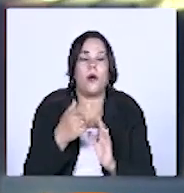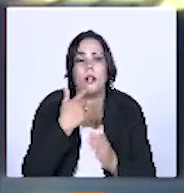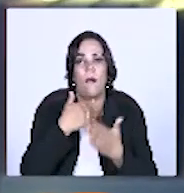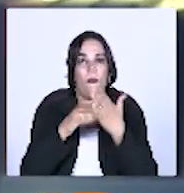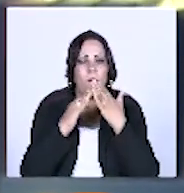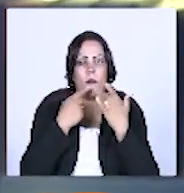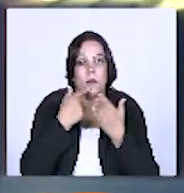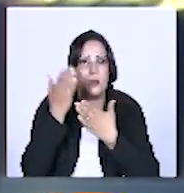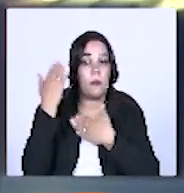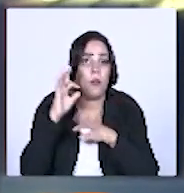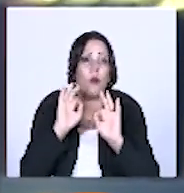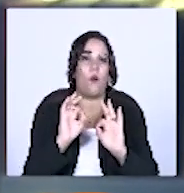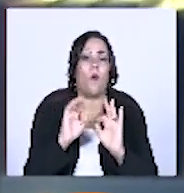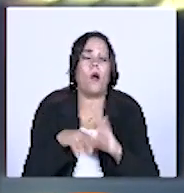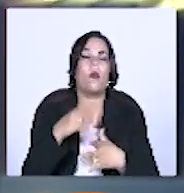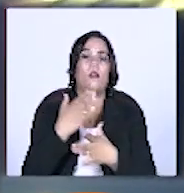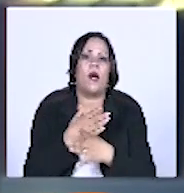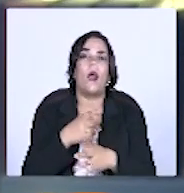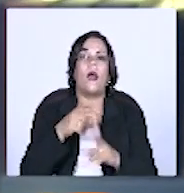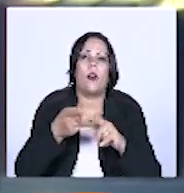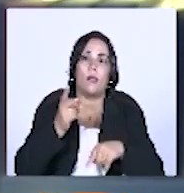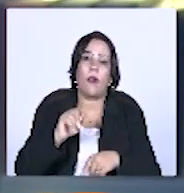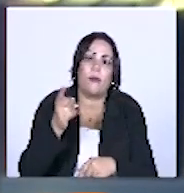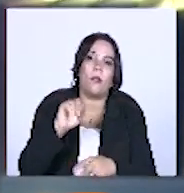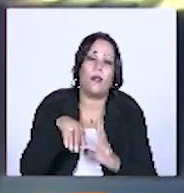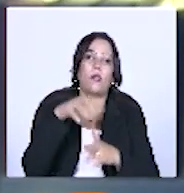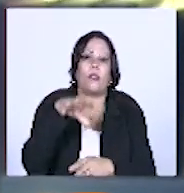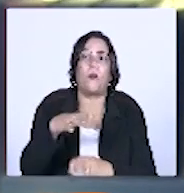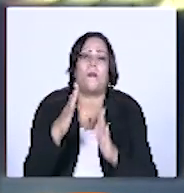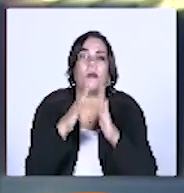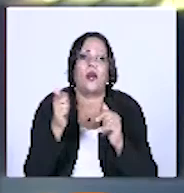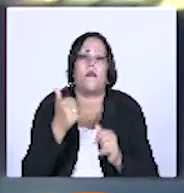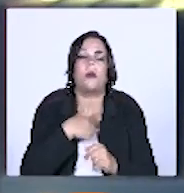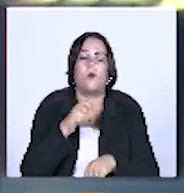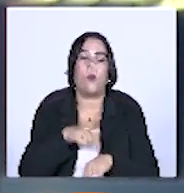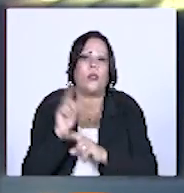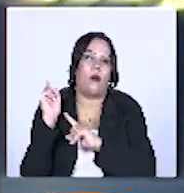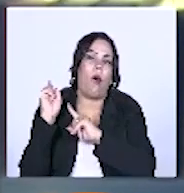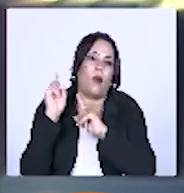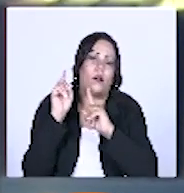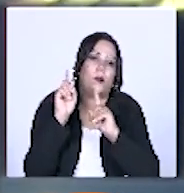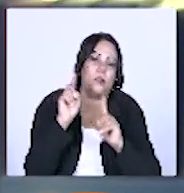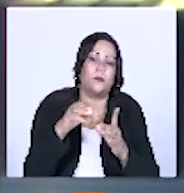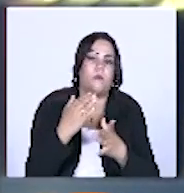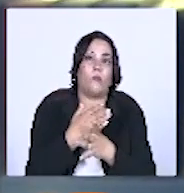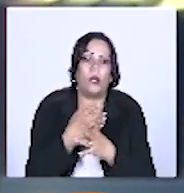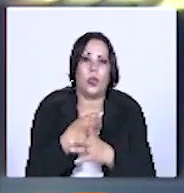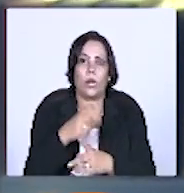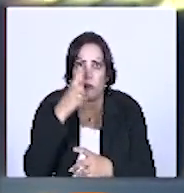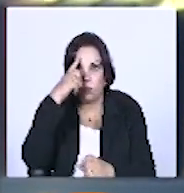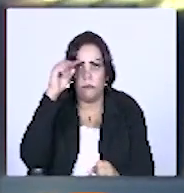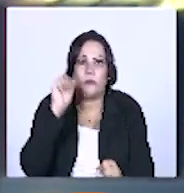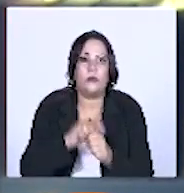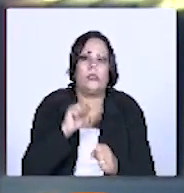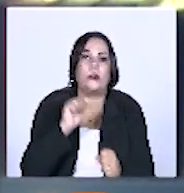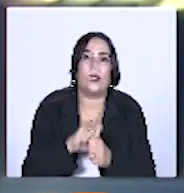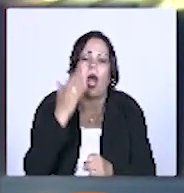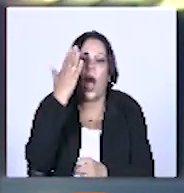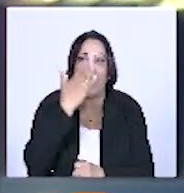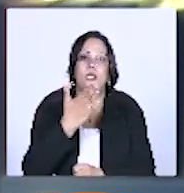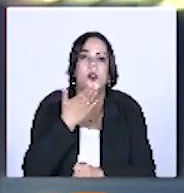وده موقف ثابت كرته الدوله المصريه على مدار الفتره الماضيه في ظل التعنت الاثيوبي